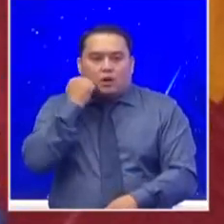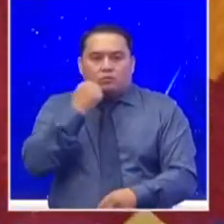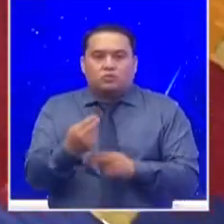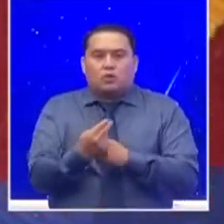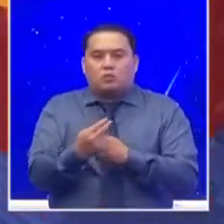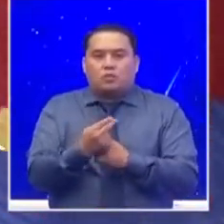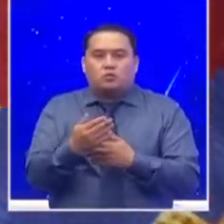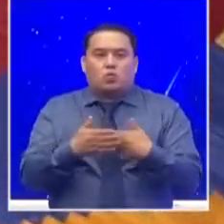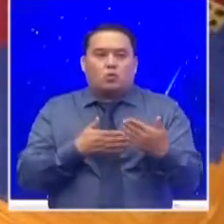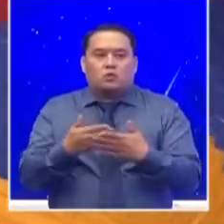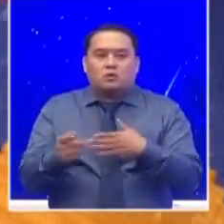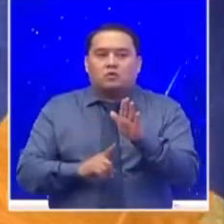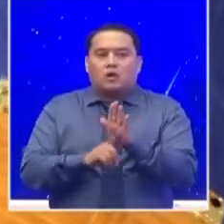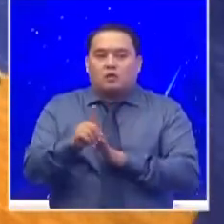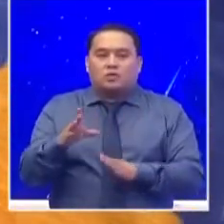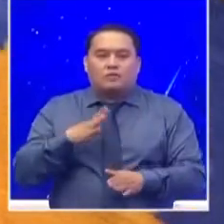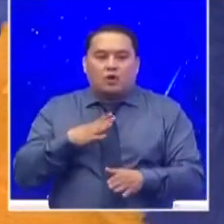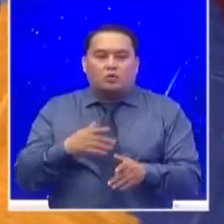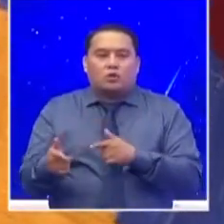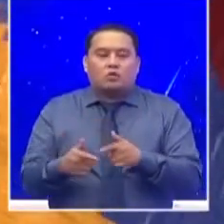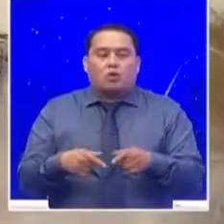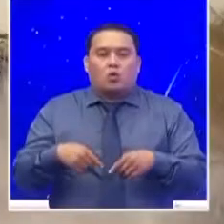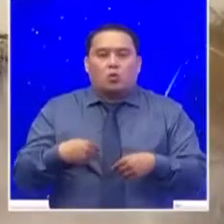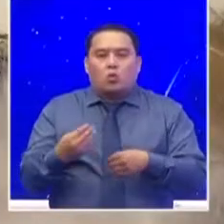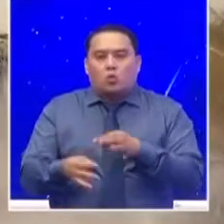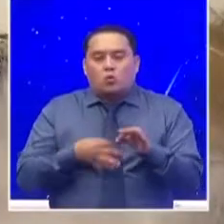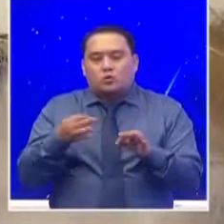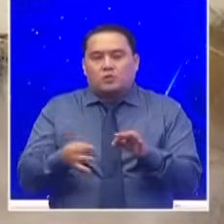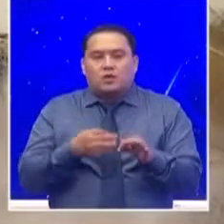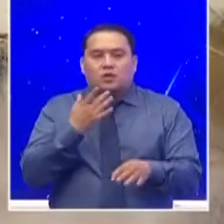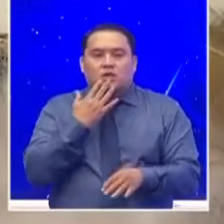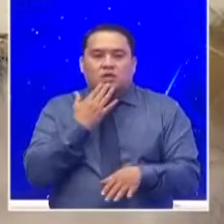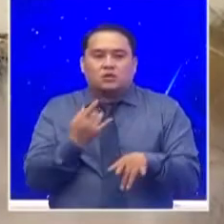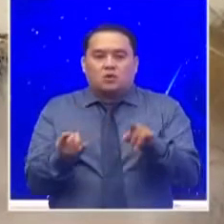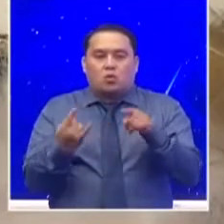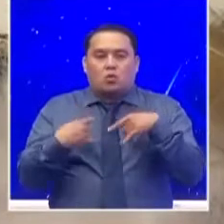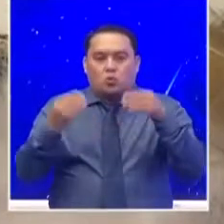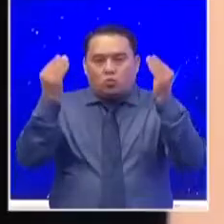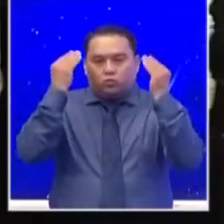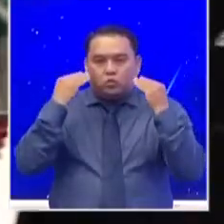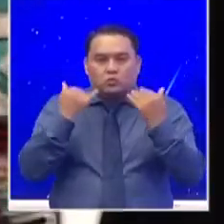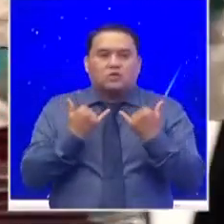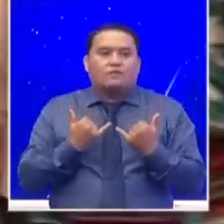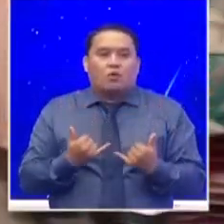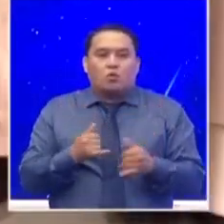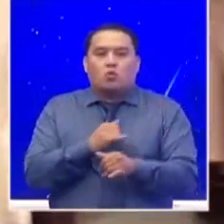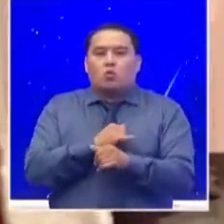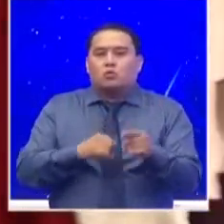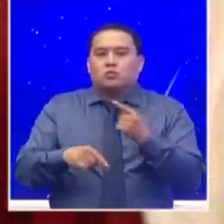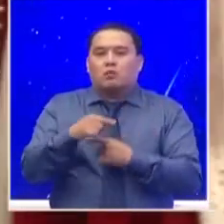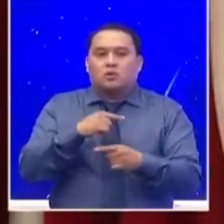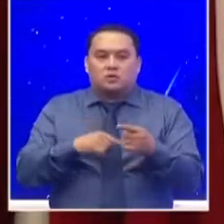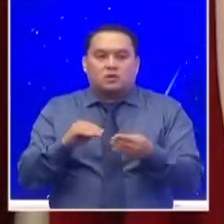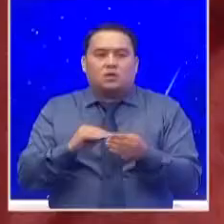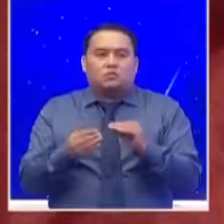ее рукоделию. Все начиналось с изготовления курак-корпе. Потом появились казахские национальные головные уборы. А сегодня ее расшитые бисером и